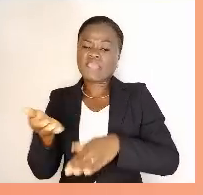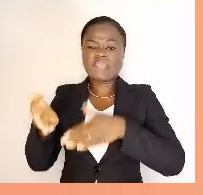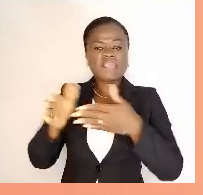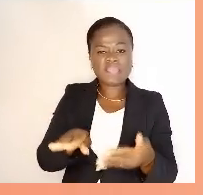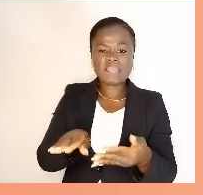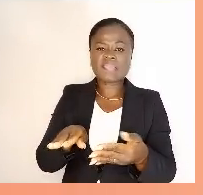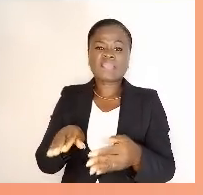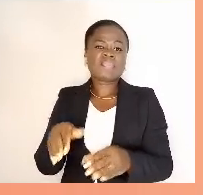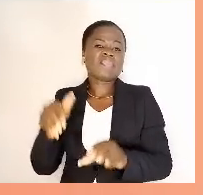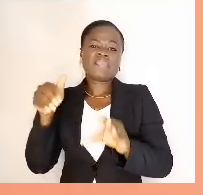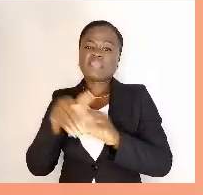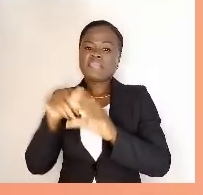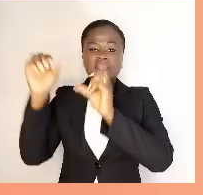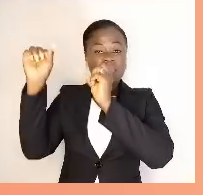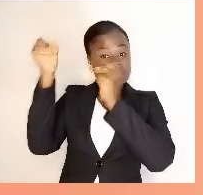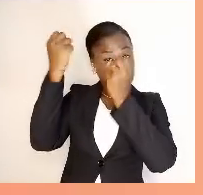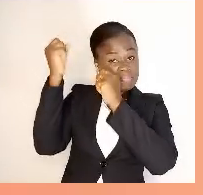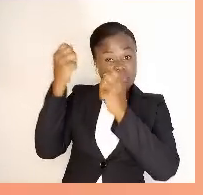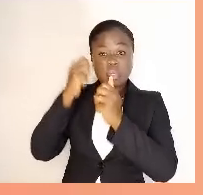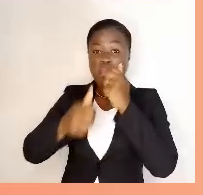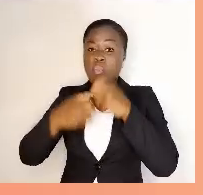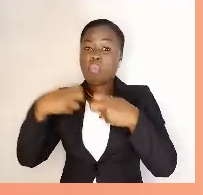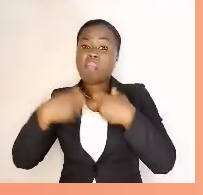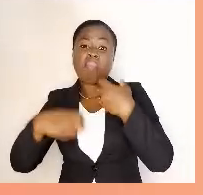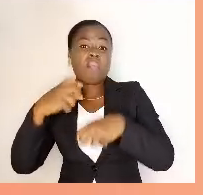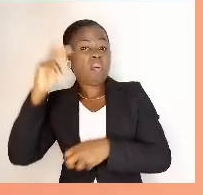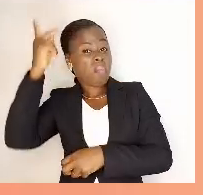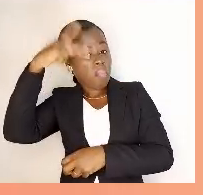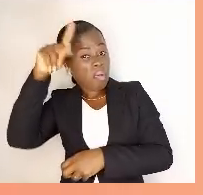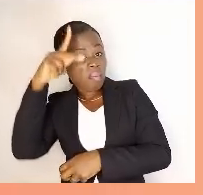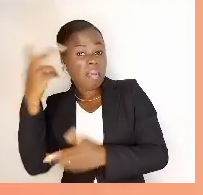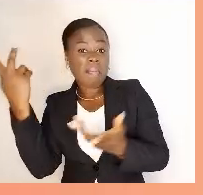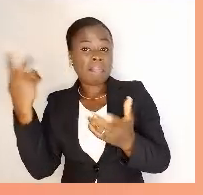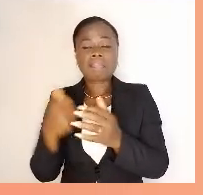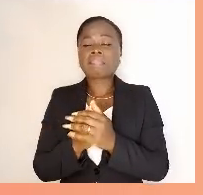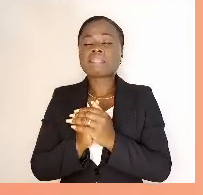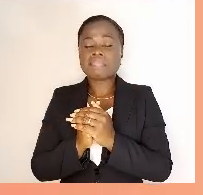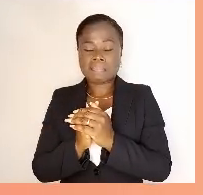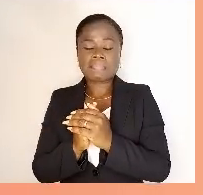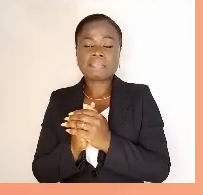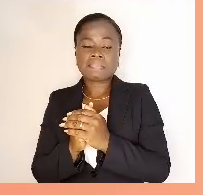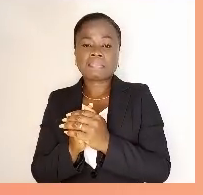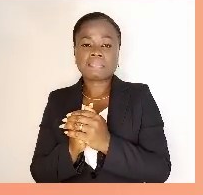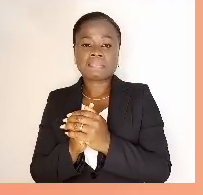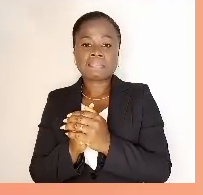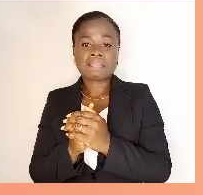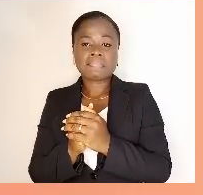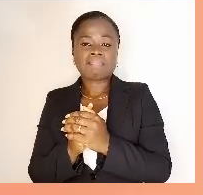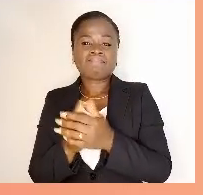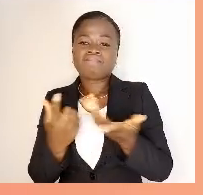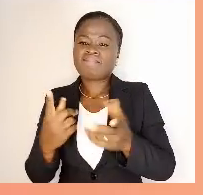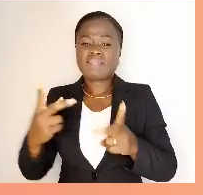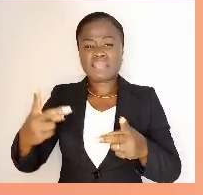ne doit payer de sa vie les désaccords qui s'expriment dans nos sociétés.